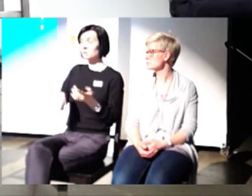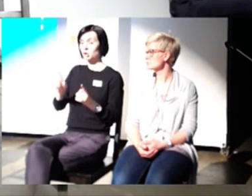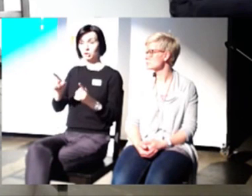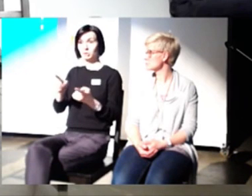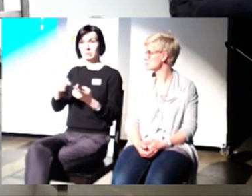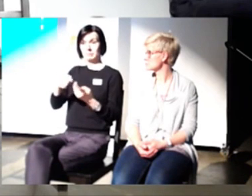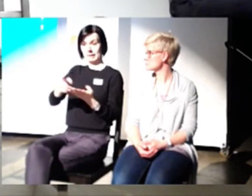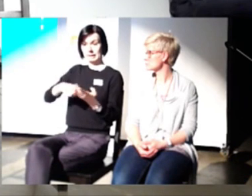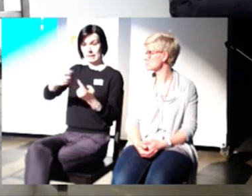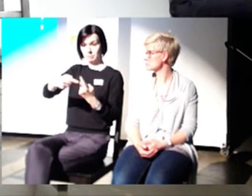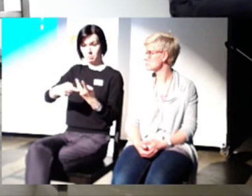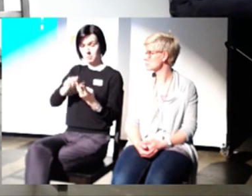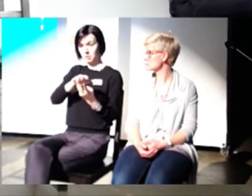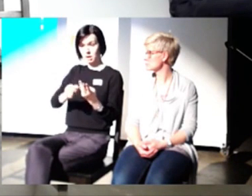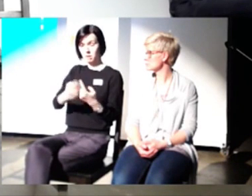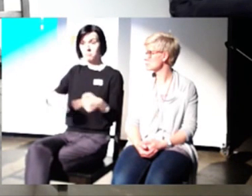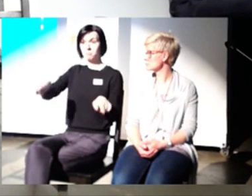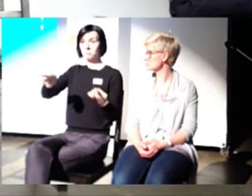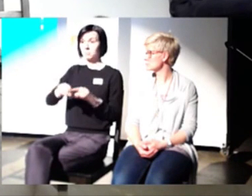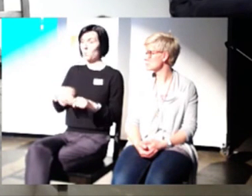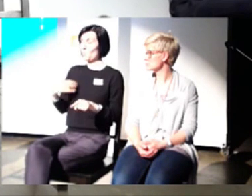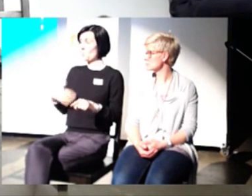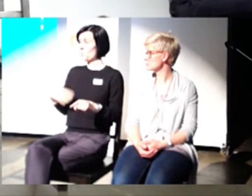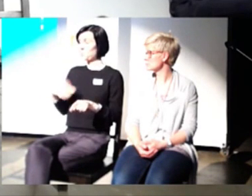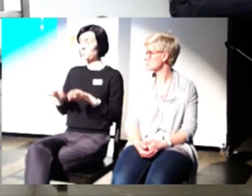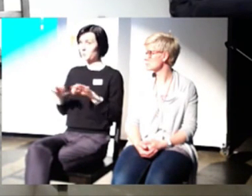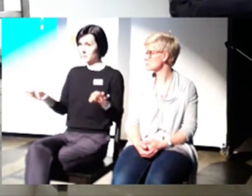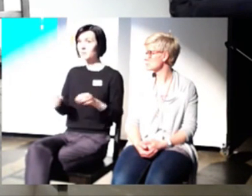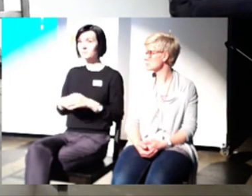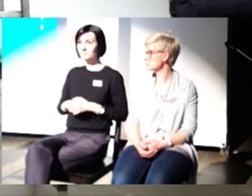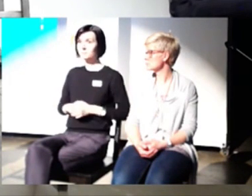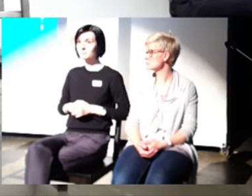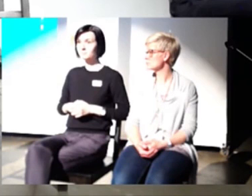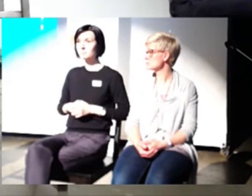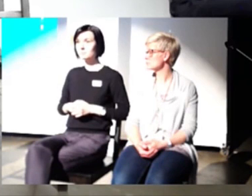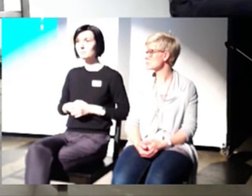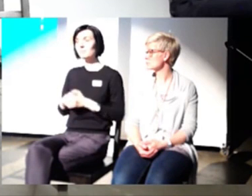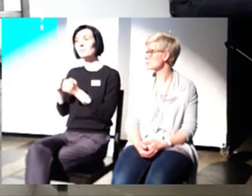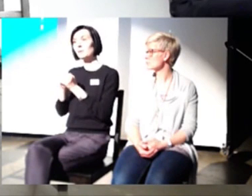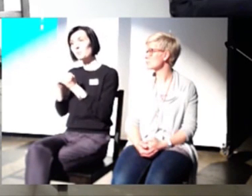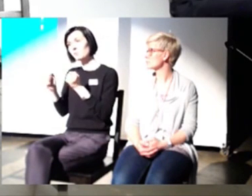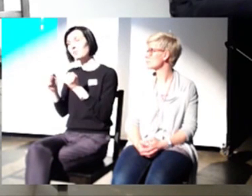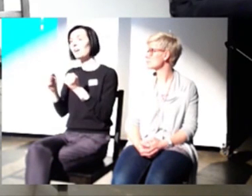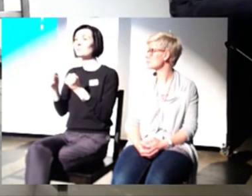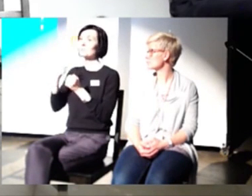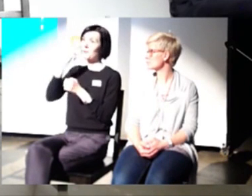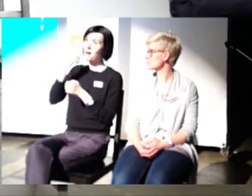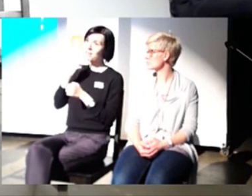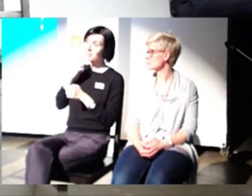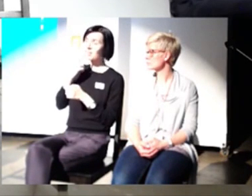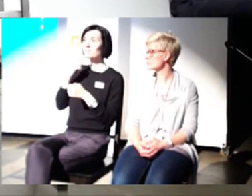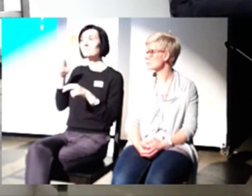kriteerit, mutta vanhausrakennuksissa on monesti palasti niin kuin arkitodellisuutta, että pakko